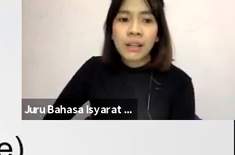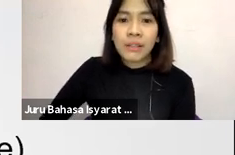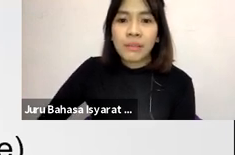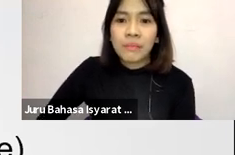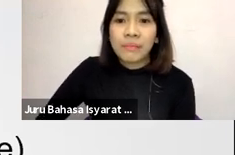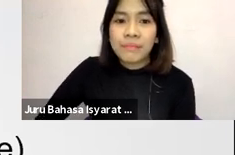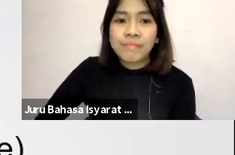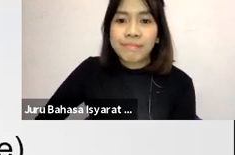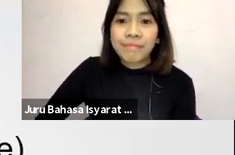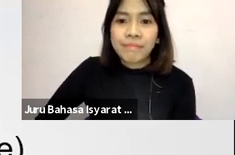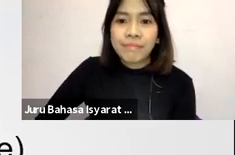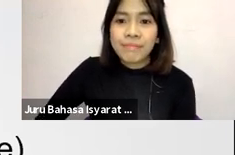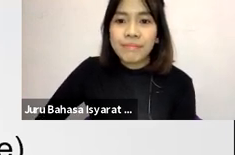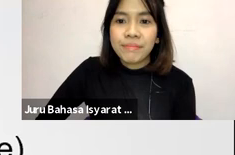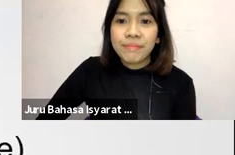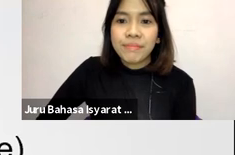banyak